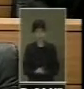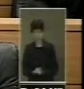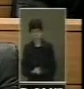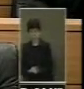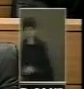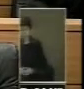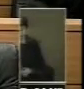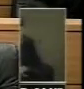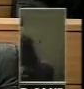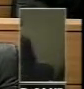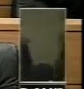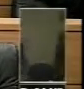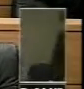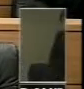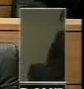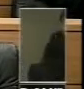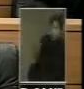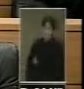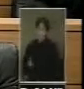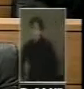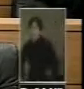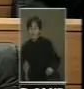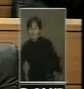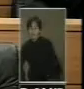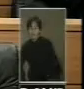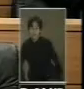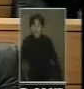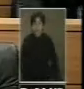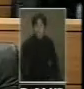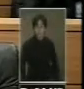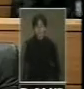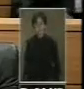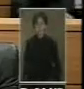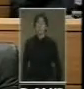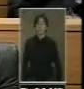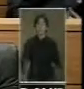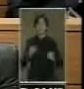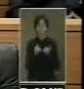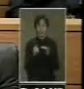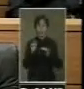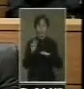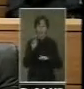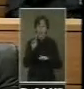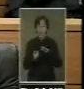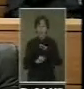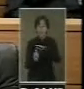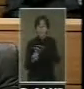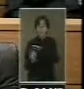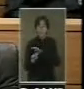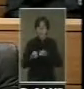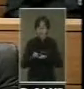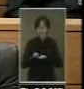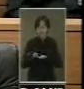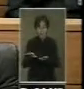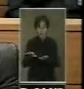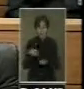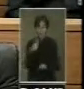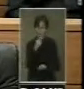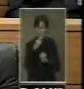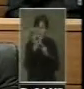ผมไม่อยากบอกว่าใครอยู่เบื้องหลังวันนี้ก็ล่ำลือกันไปจังครับคนนั้นอยู่เบื้องหลังคนนี้อยู่เบื้องหลัง